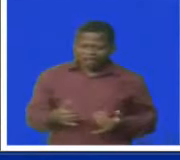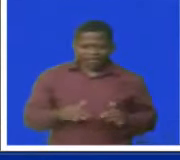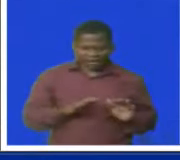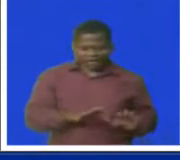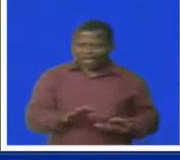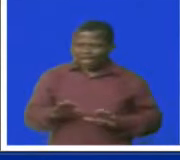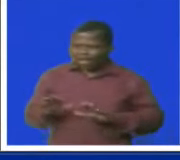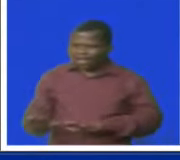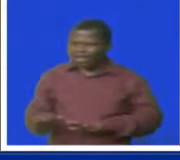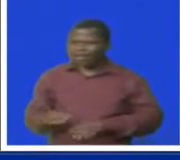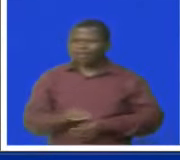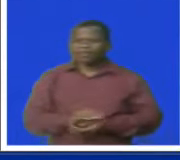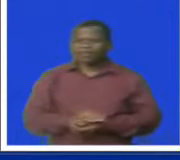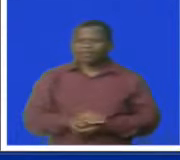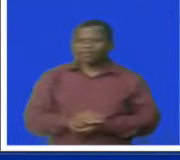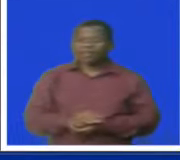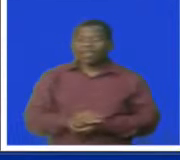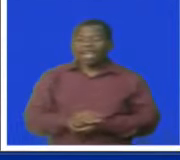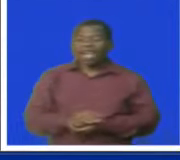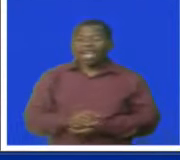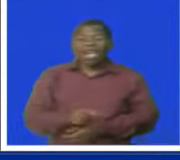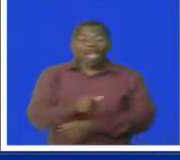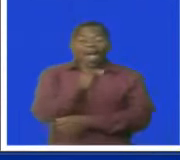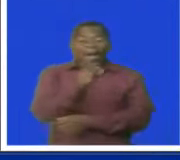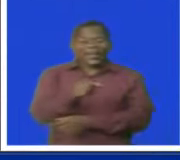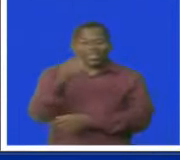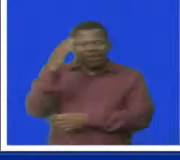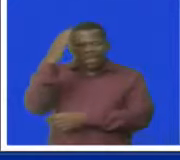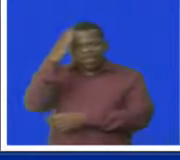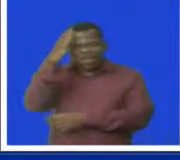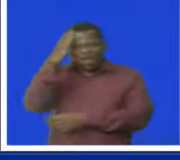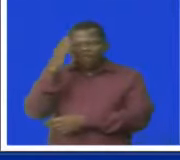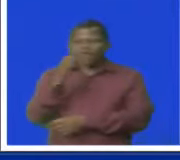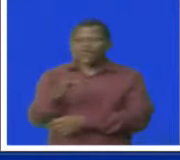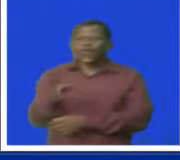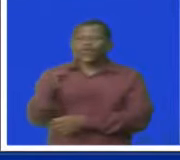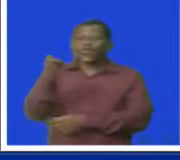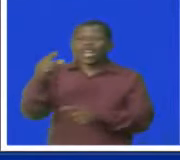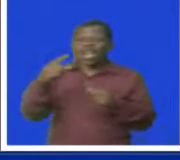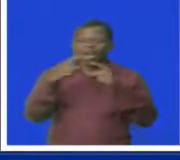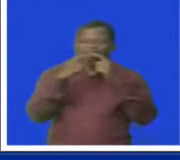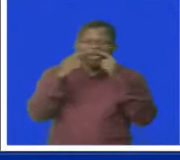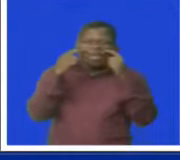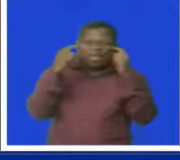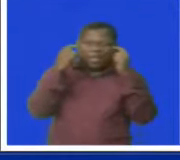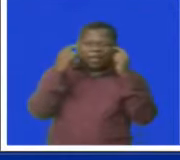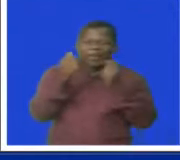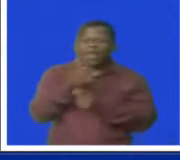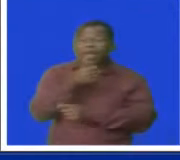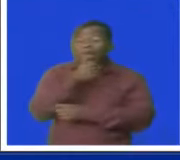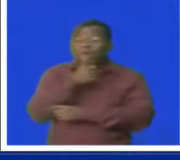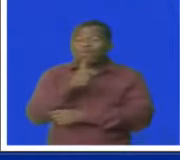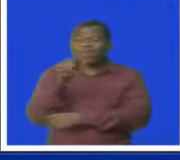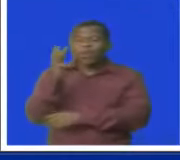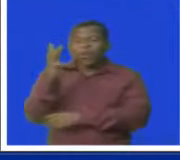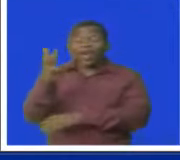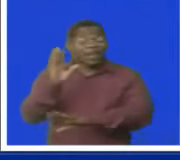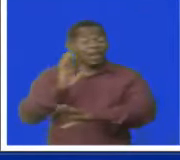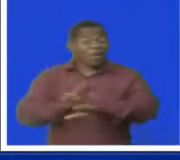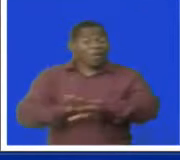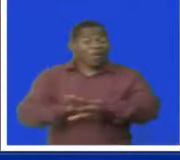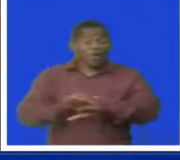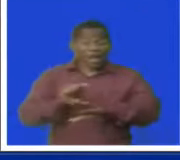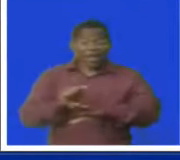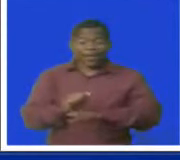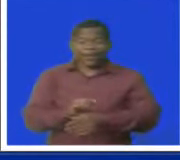njalo nasikhuluma. Konke lokho kuyinto lebese iyendeka uma ngabe singalandzeli kokuthi